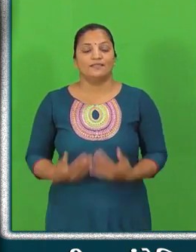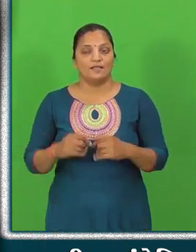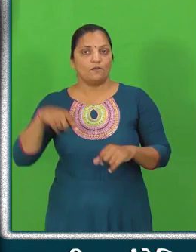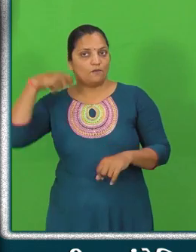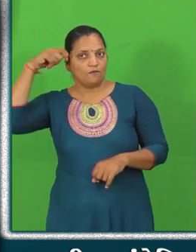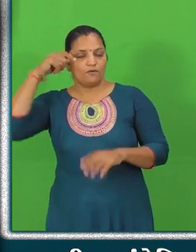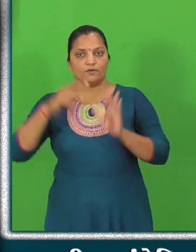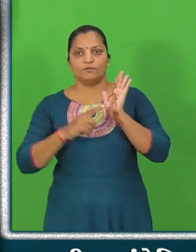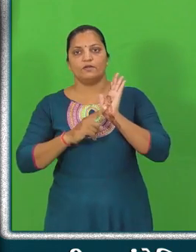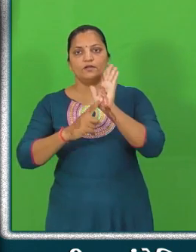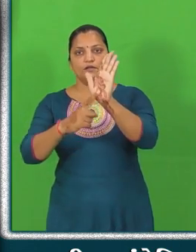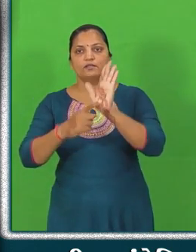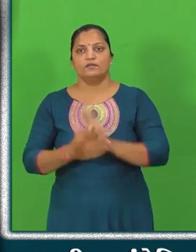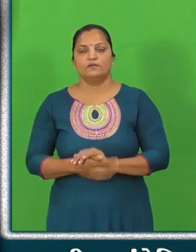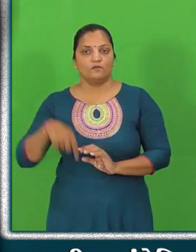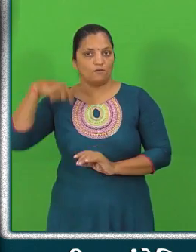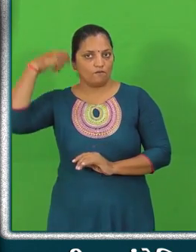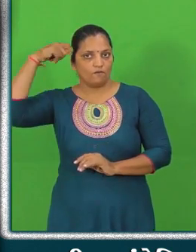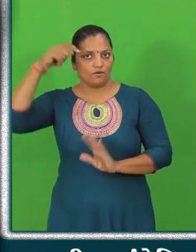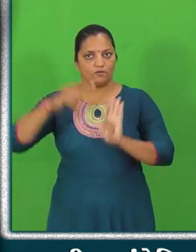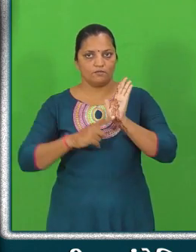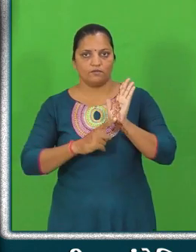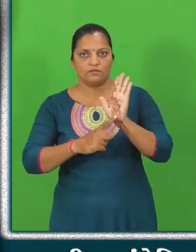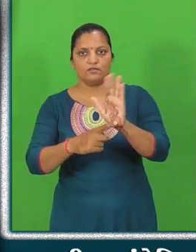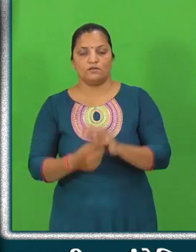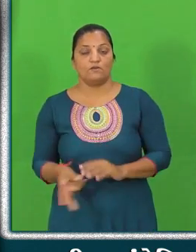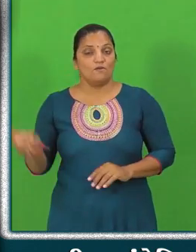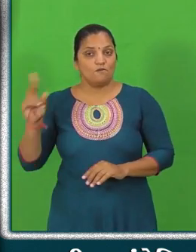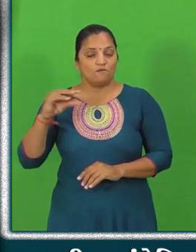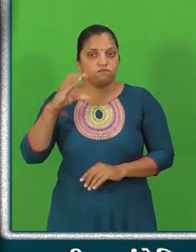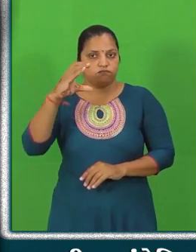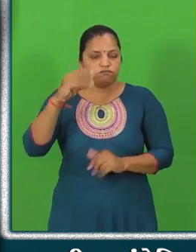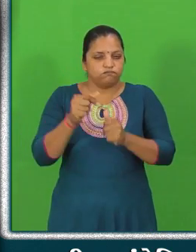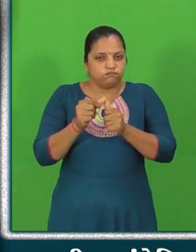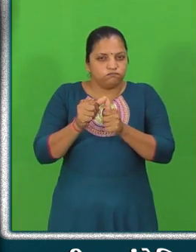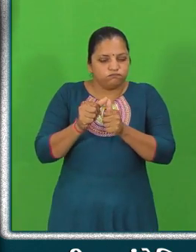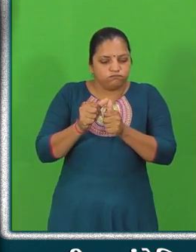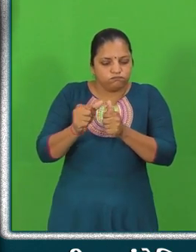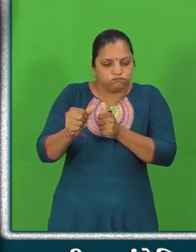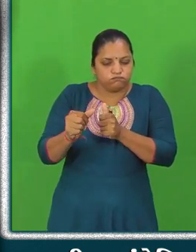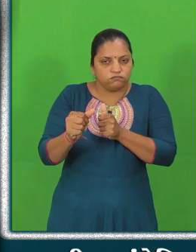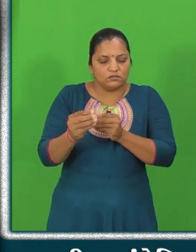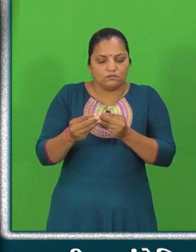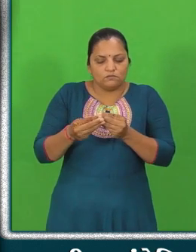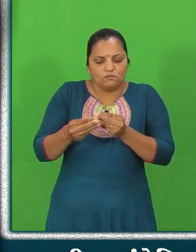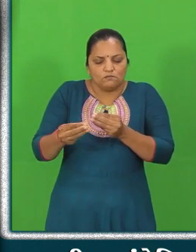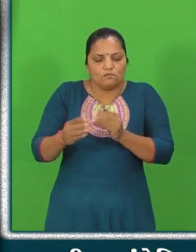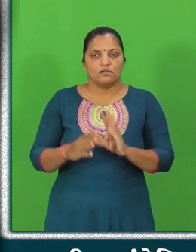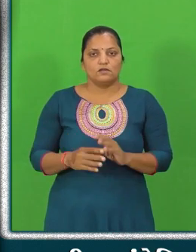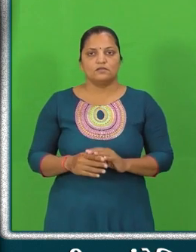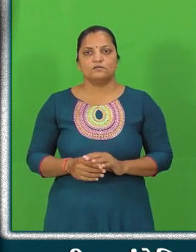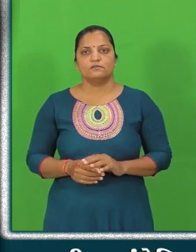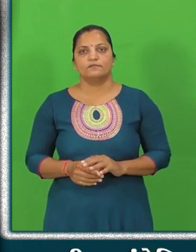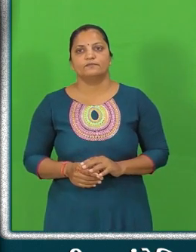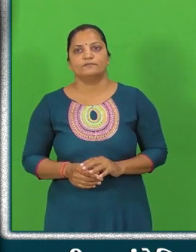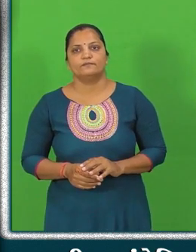ચલો હવે આ સી થી દૂર હતી, હવે એ વસ્તુને હું સી થી નજીકમાં લાવું છું.